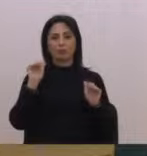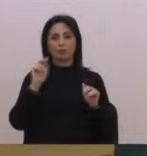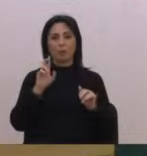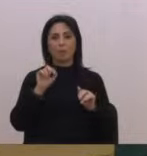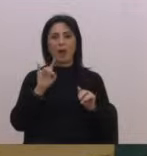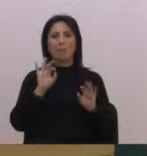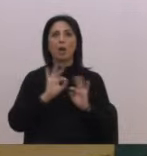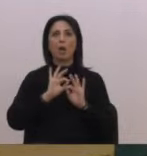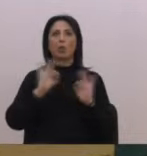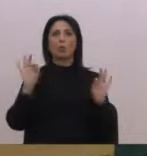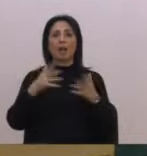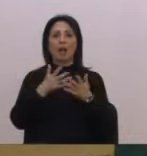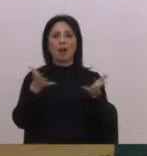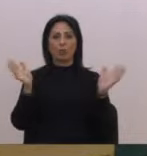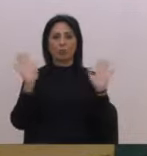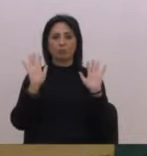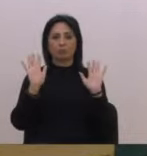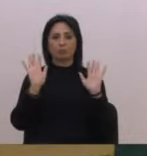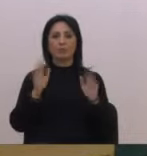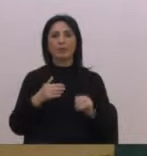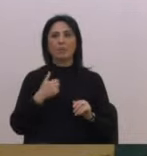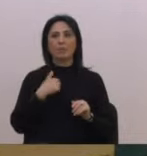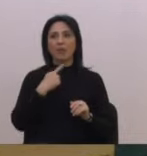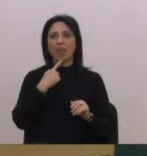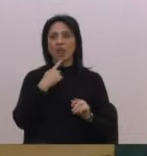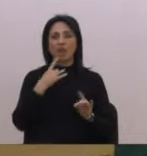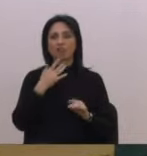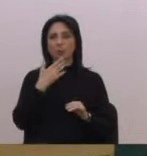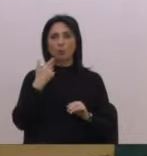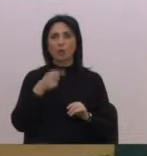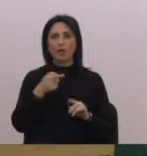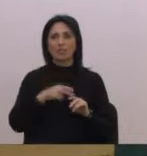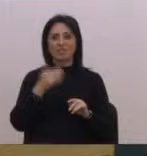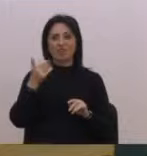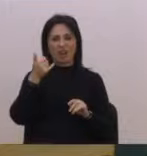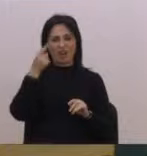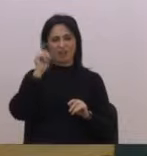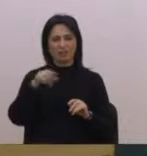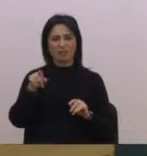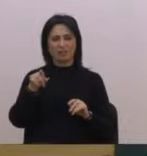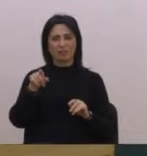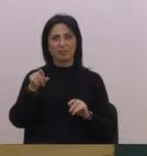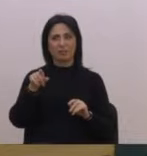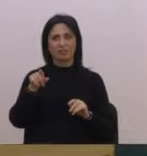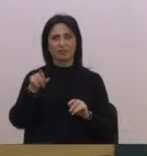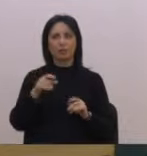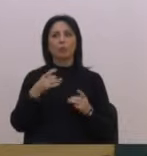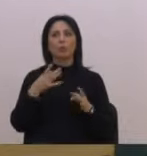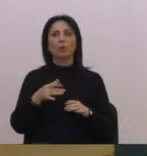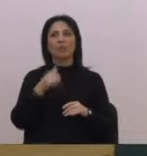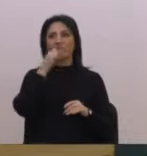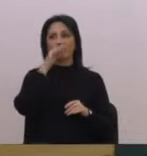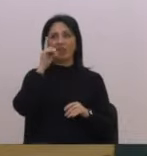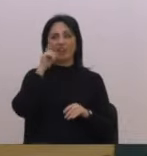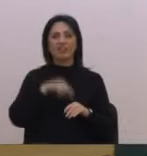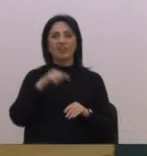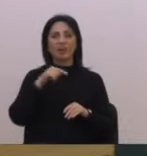ბახმაროს უნიკალურობას. Მე ეჭვი არ მეპარება, რომ ეს თქვენ კარგად გესმით. Უბრალოდ ვერ